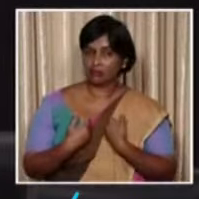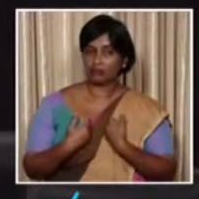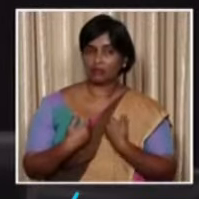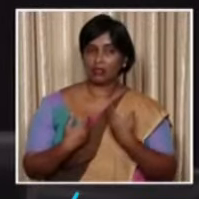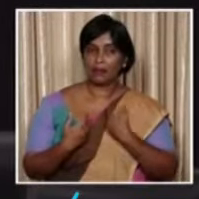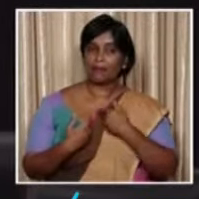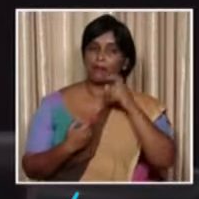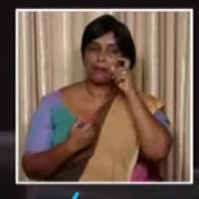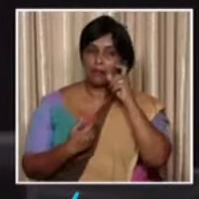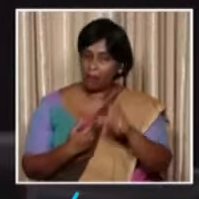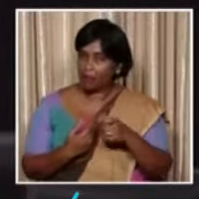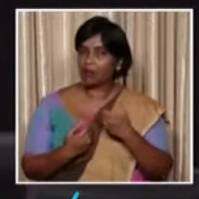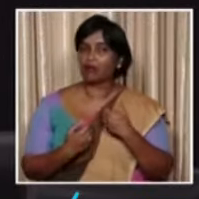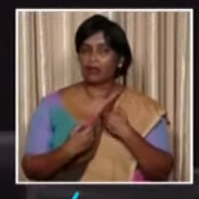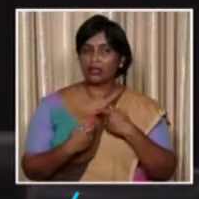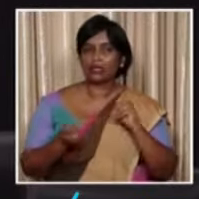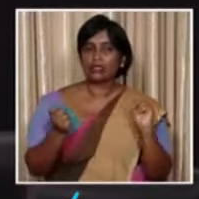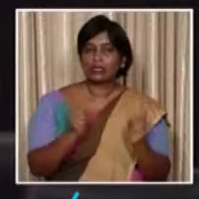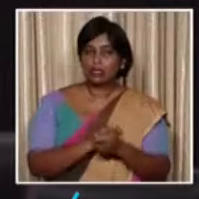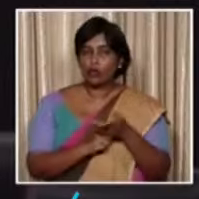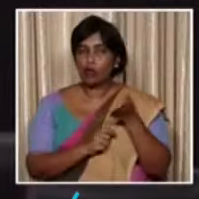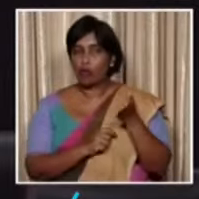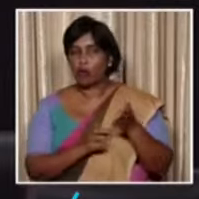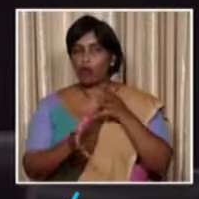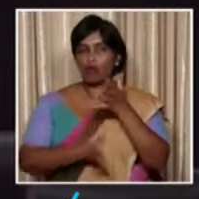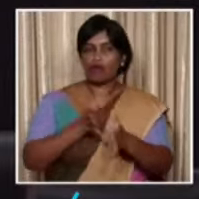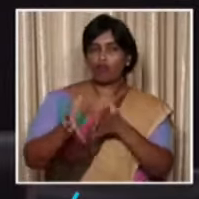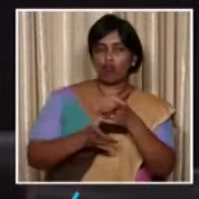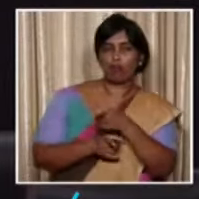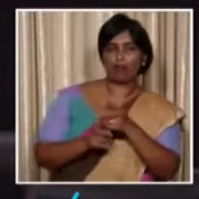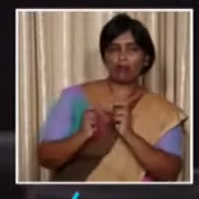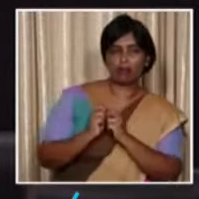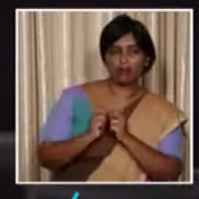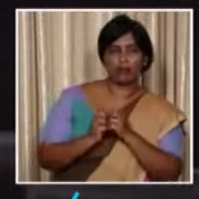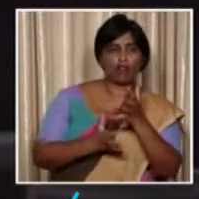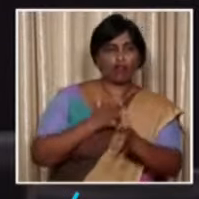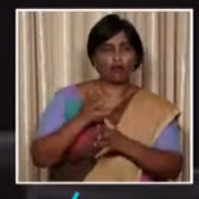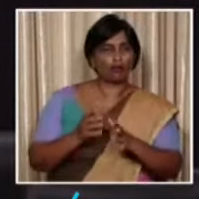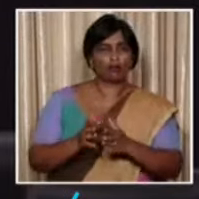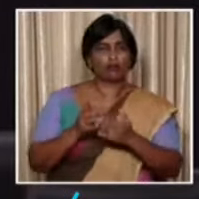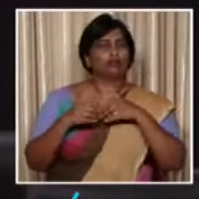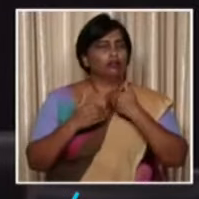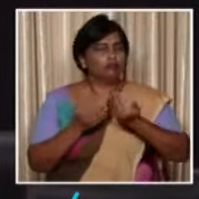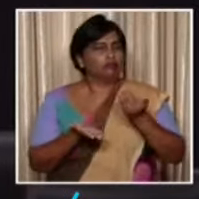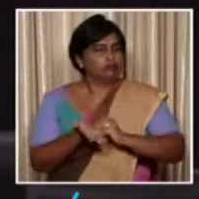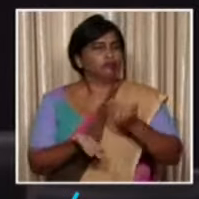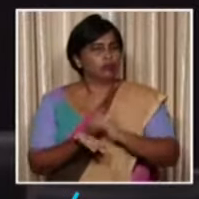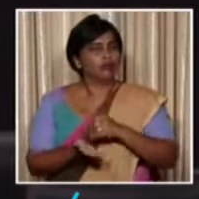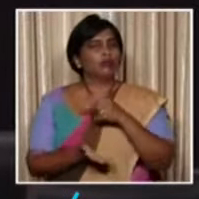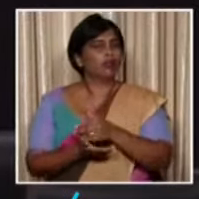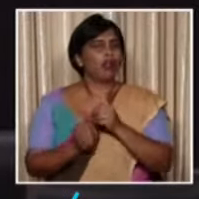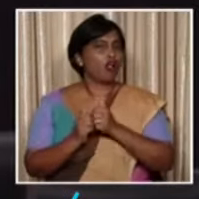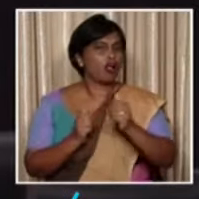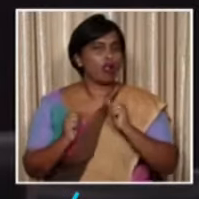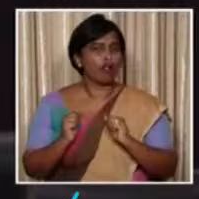මම බැලුවා එනකොටම ක්‍රිකට් එකේ තත්ත්වේ පාපන්දුවේ තත්ත්වේ පාපන්දුව තිබ්බේ දිගින් දිගටම